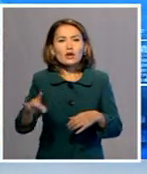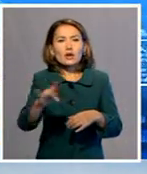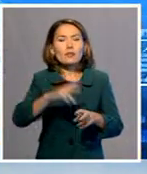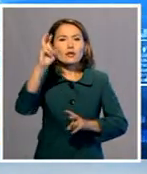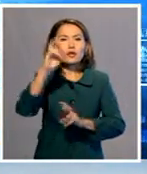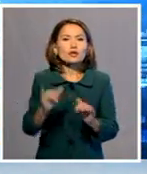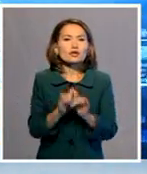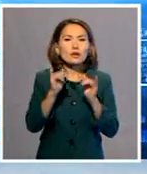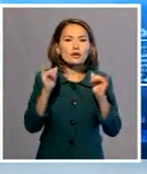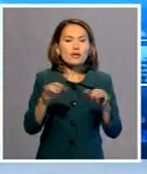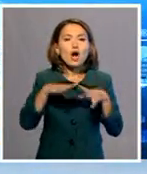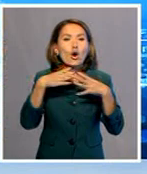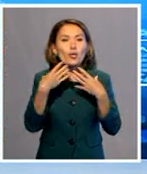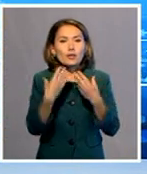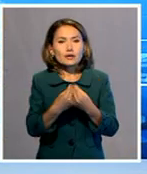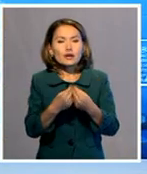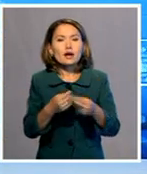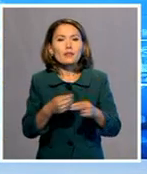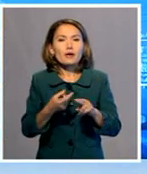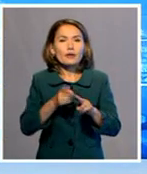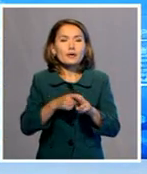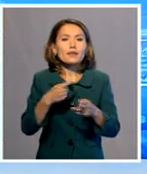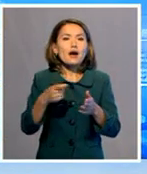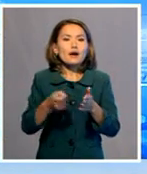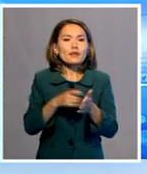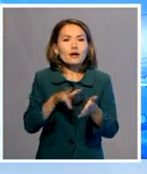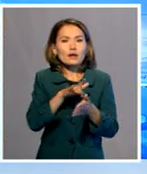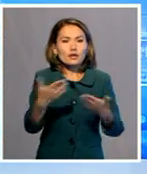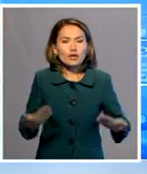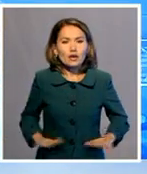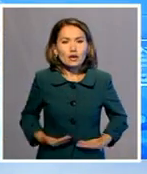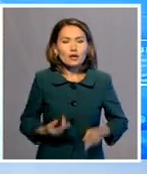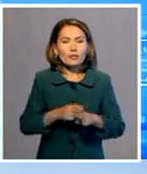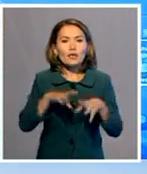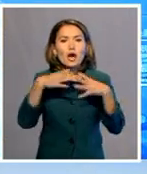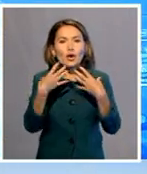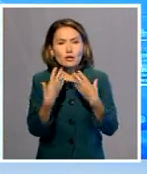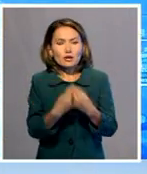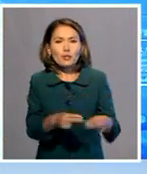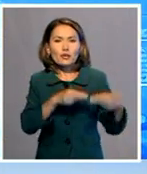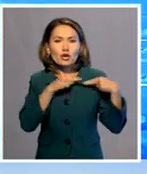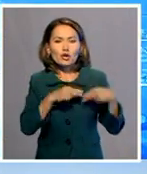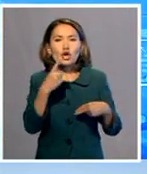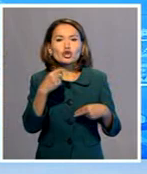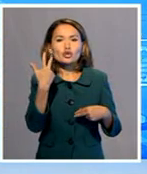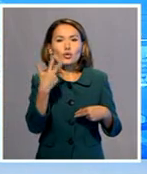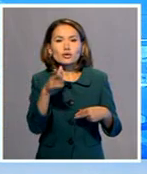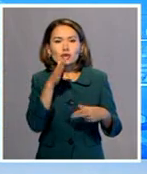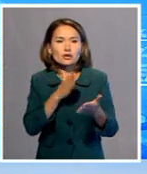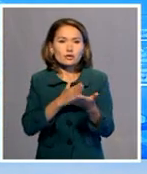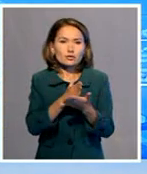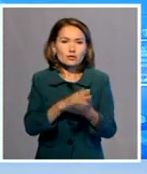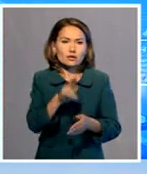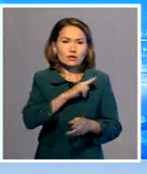емес. Сондай отбасылардың бірі Шахтинск қаласында тұрады. Хохлачевтер әулетінің бұл саладағы ортақ еңбек өтілі 130 жылда құрап отыр